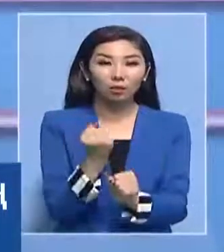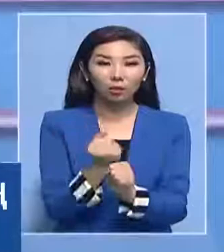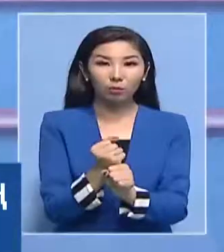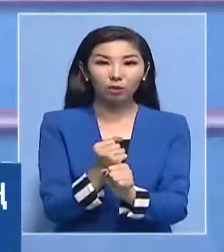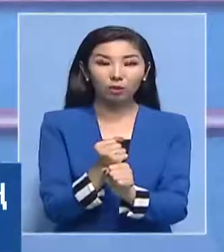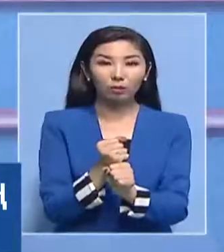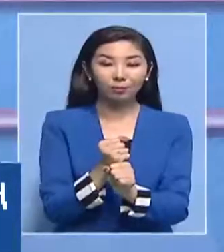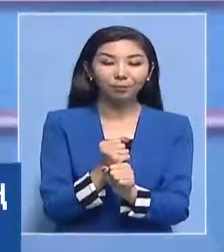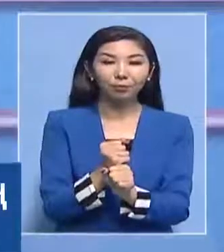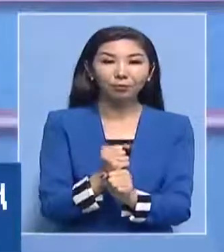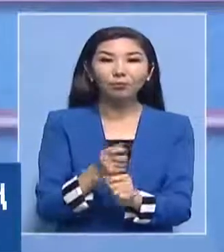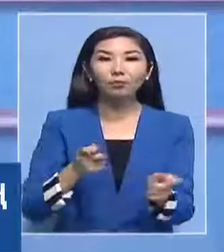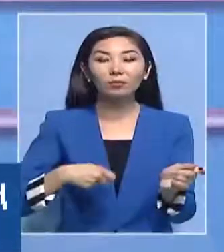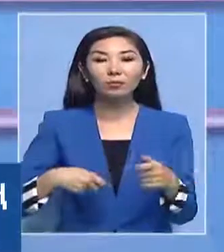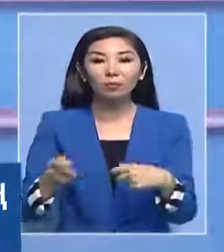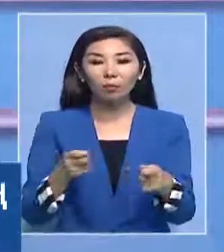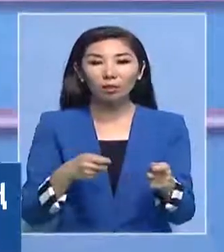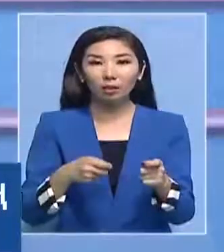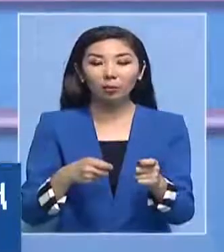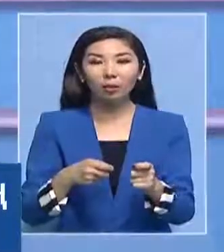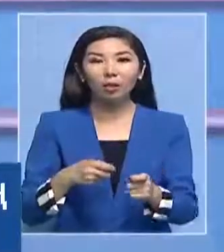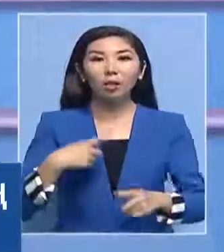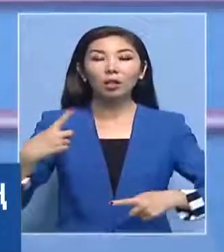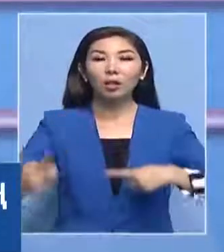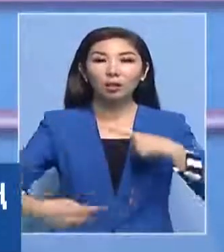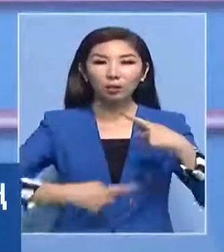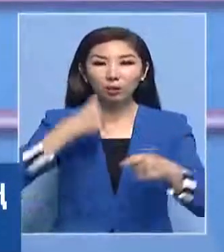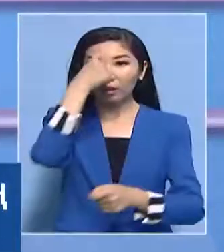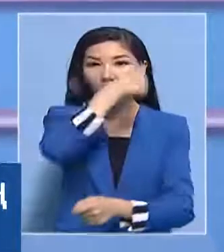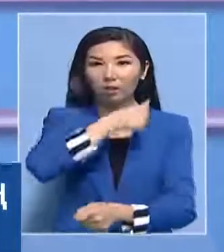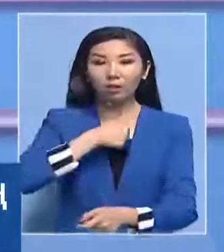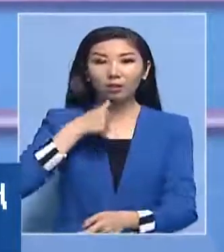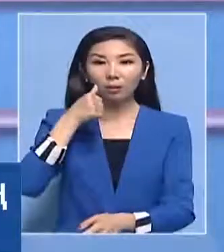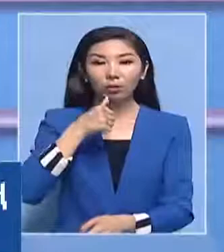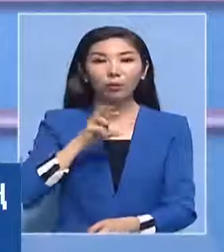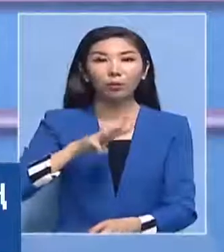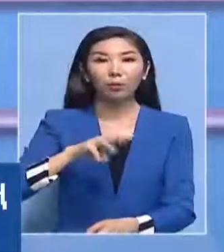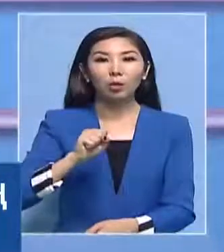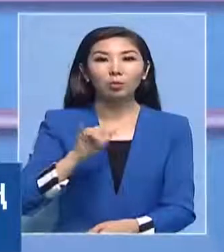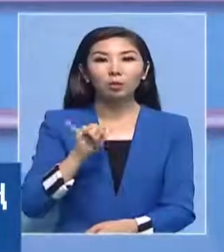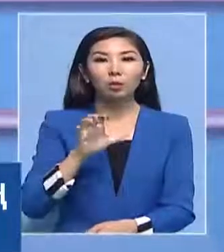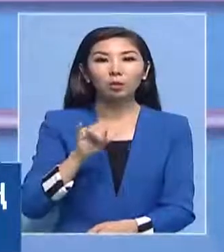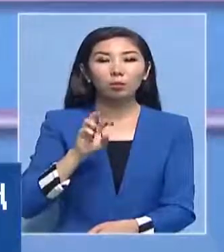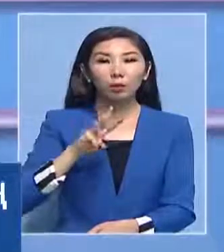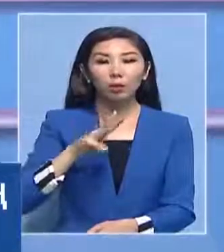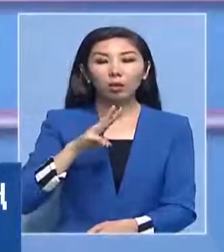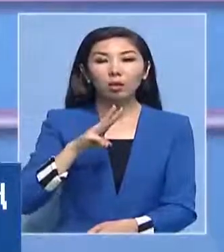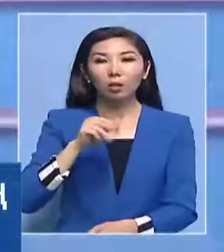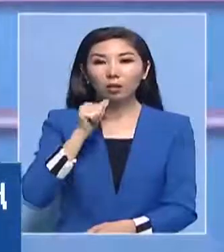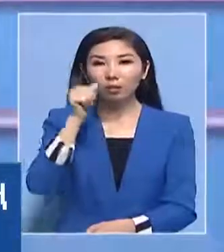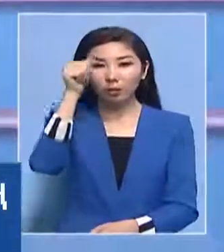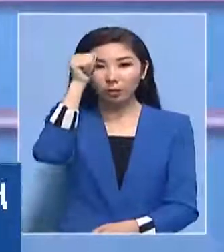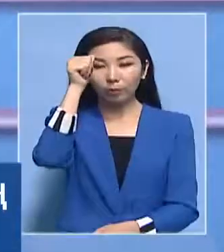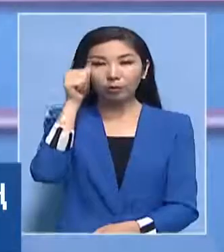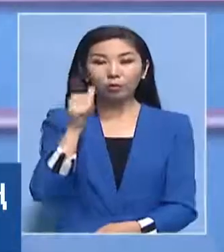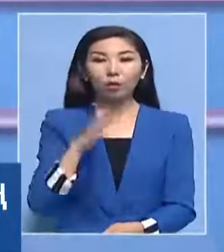келісімдерді басшылық қаламыз. Ағымдағы жылы маусым айында Батыс Қазақстан облыстық білім және ғылым